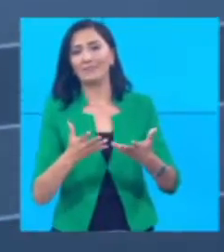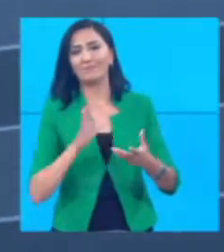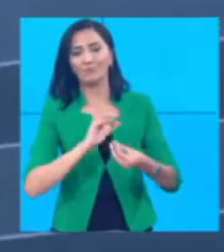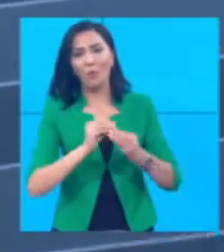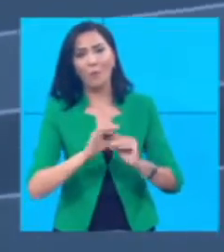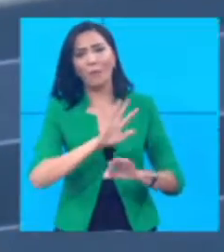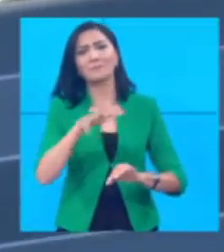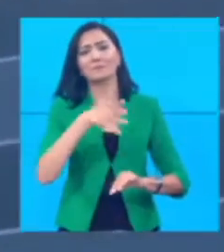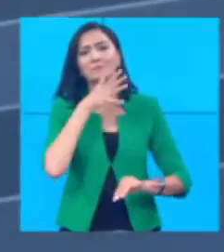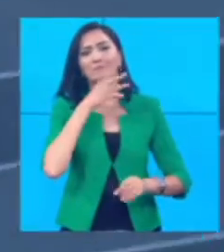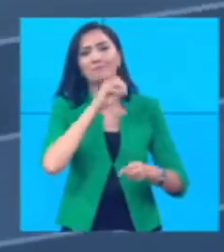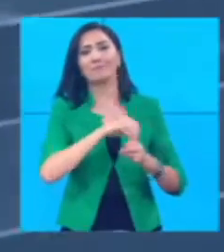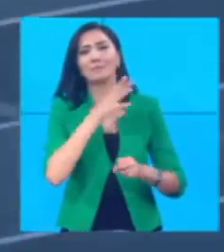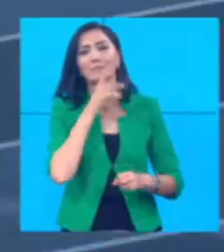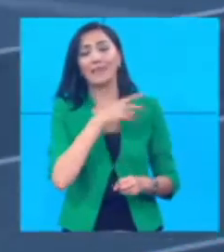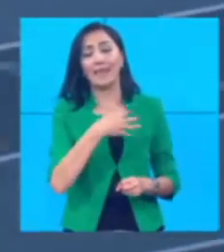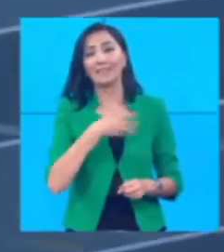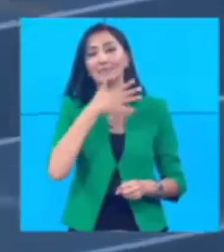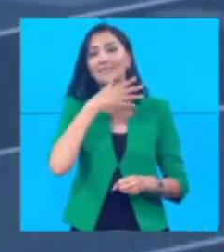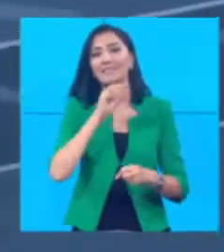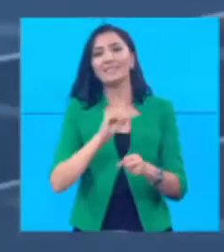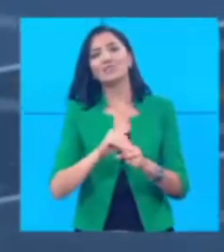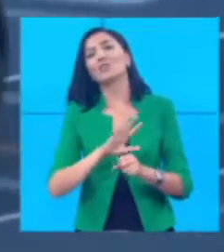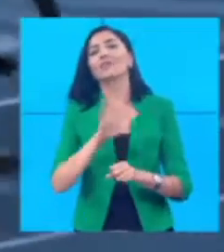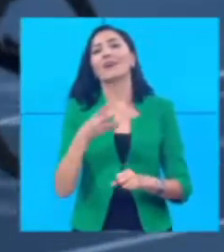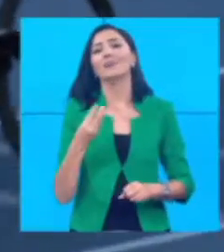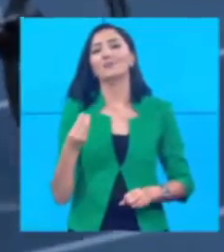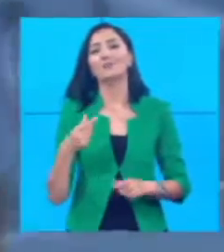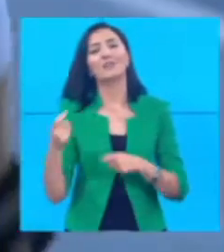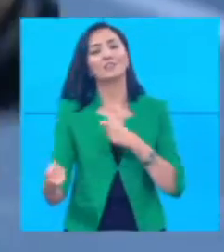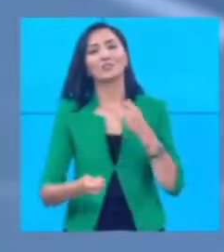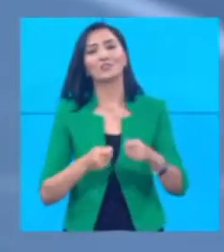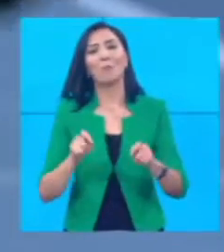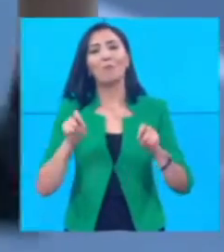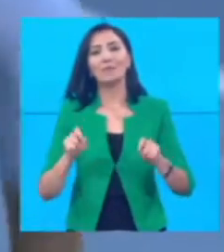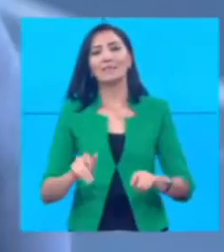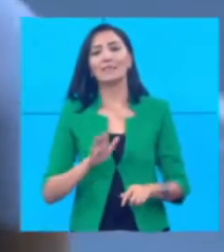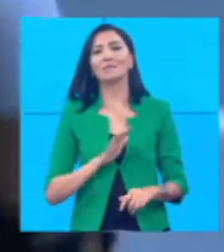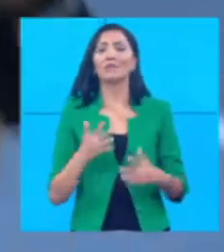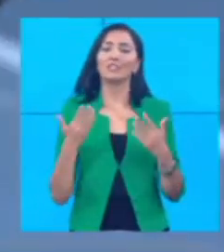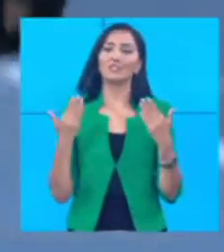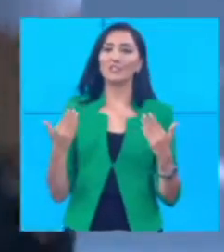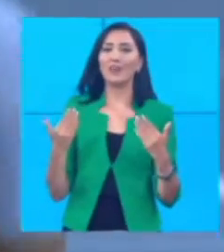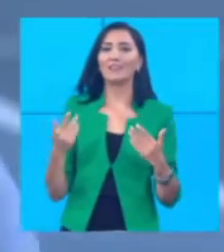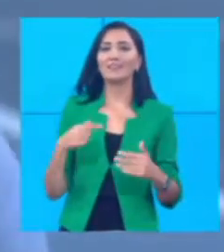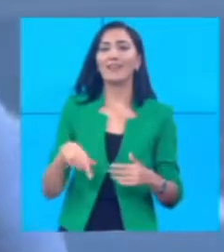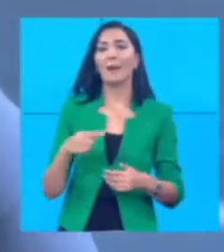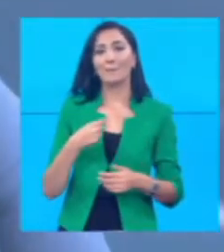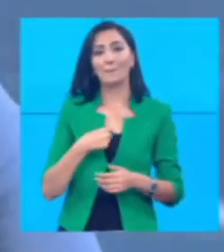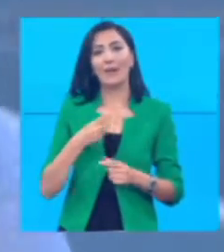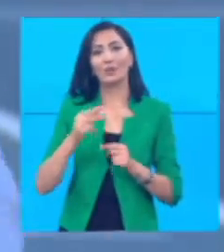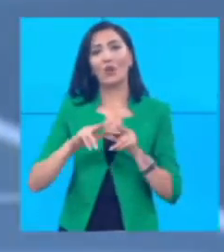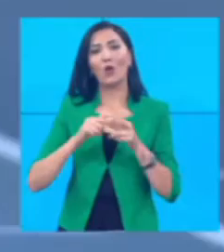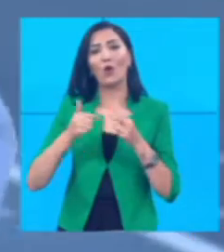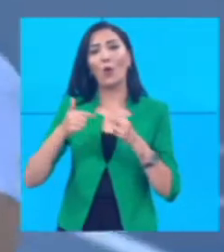çektiğini kendisi biliyor. Kendisi bildiği için de daha güzel çalışma yapılıyor. İnşallah